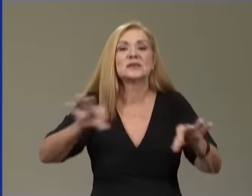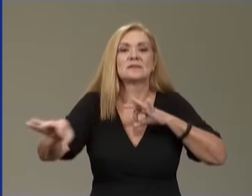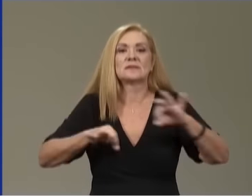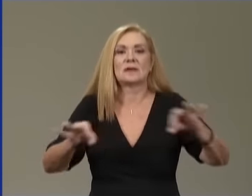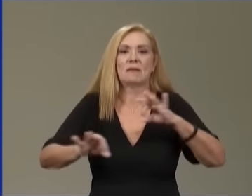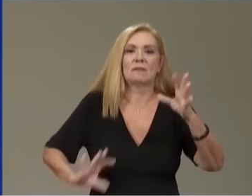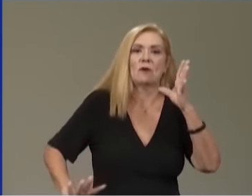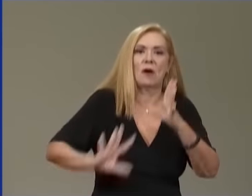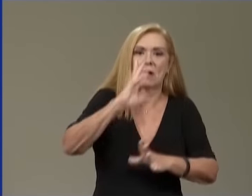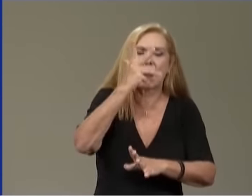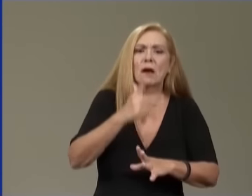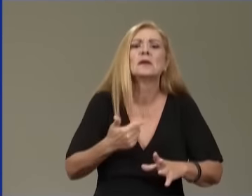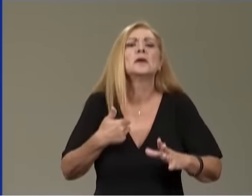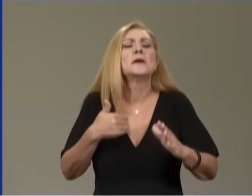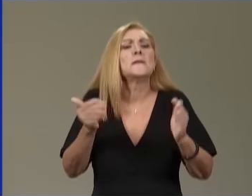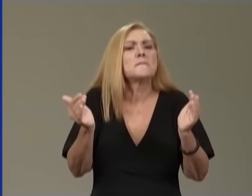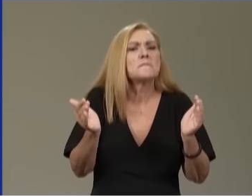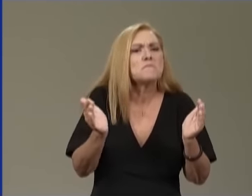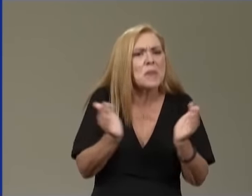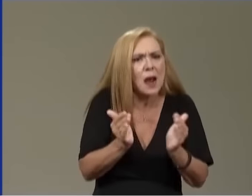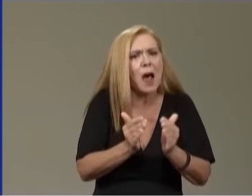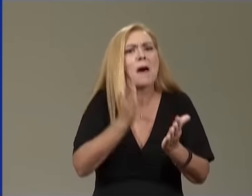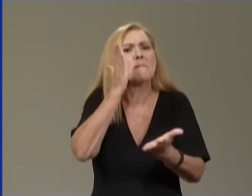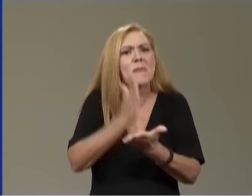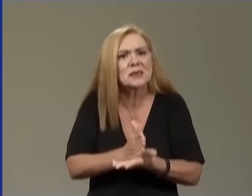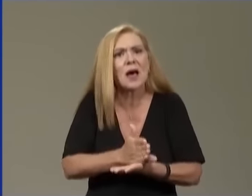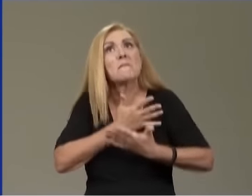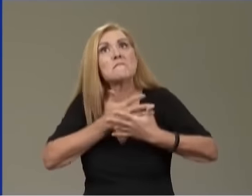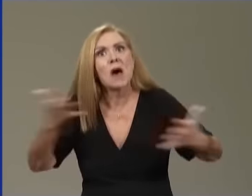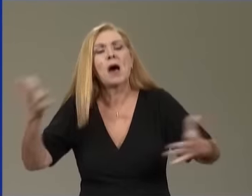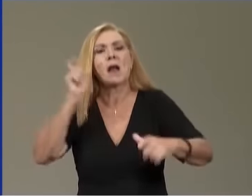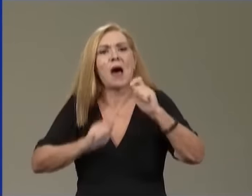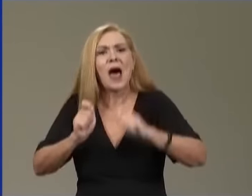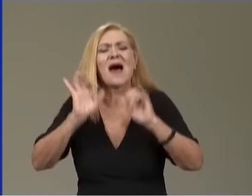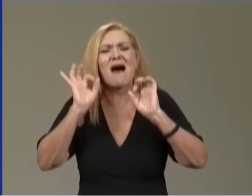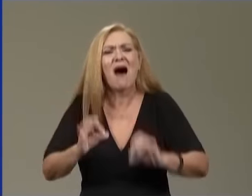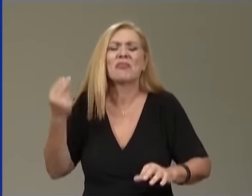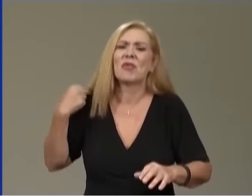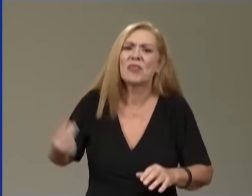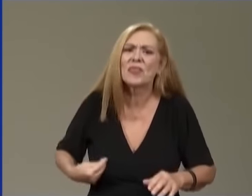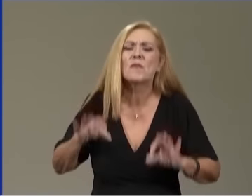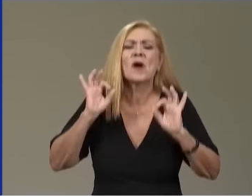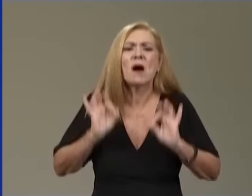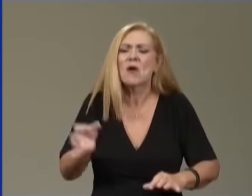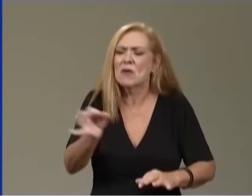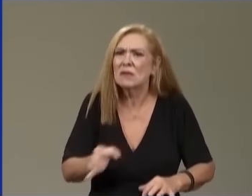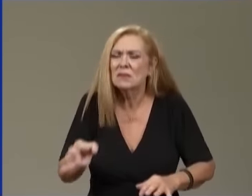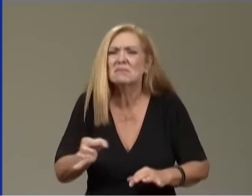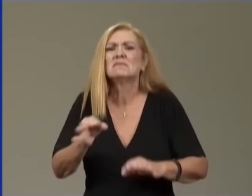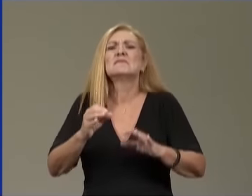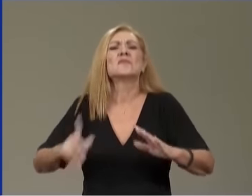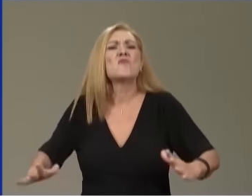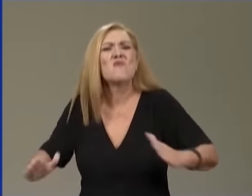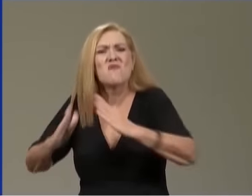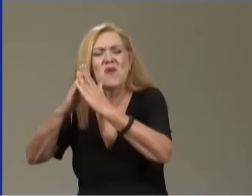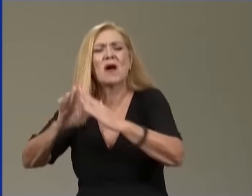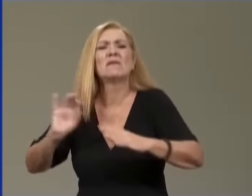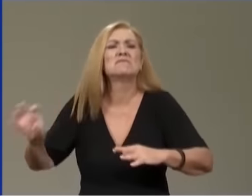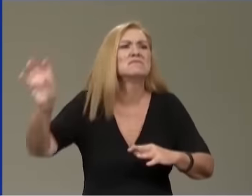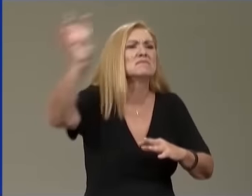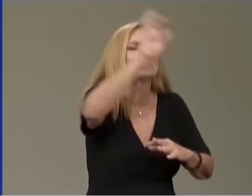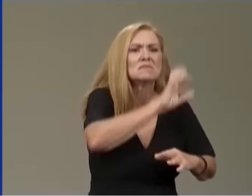Με χιλιάδες μικρά και μεσαία και μεγάλα έργα. Σε κάθε δήμο, κάθε ορεινή, κάθε νησιωτική κοινότητα, με λογοδοσία, μέσω